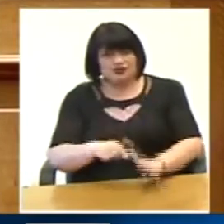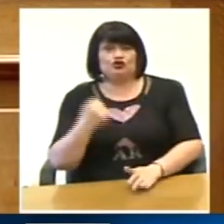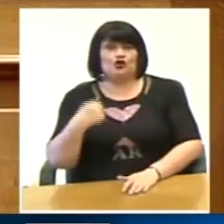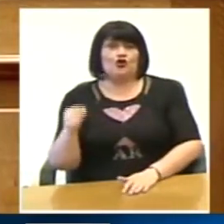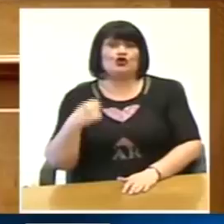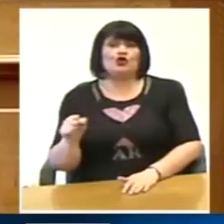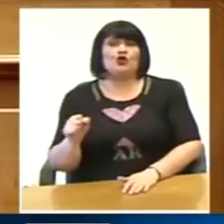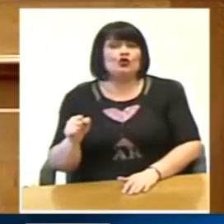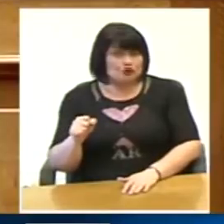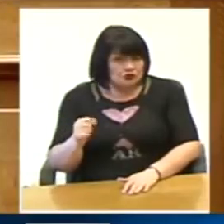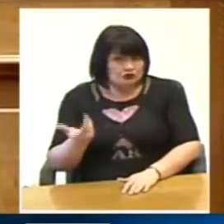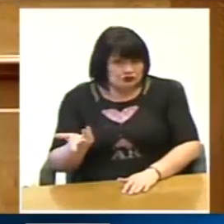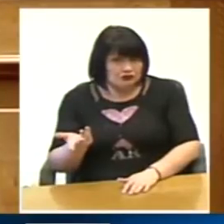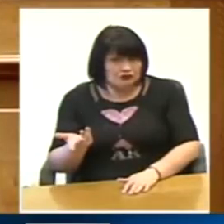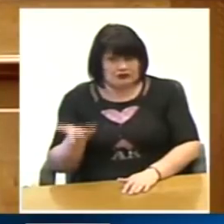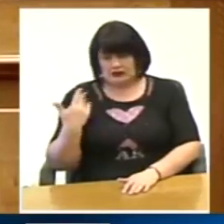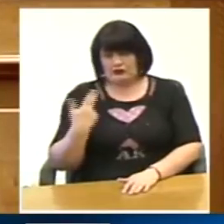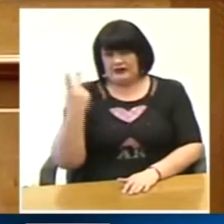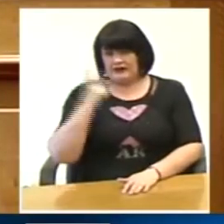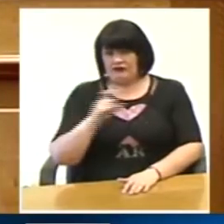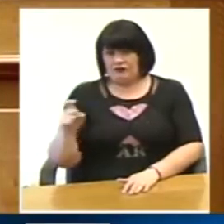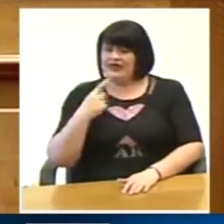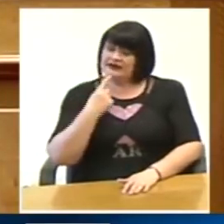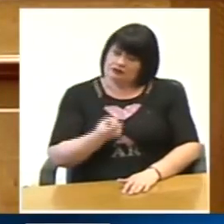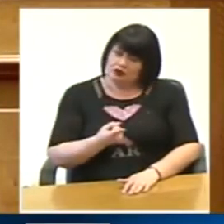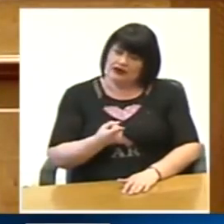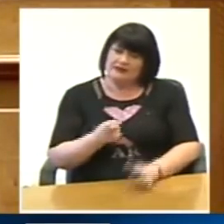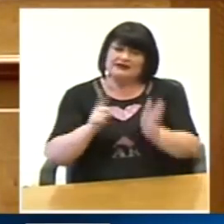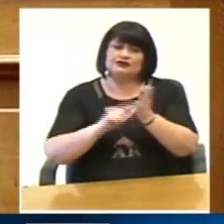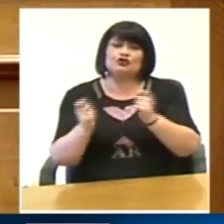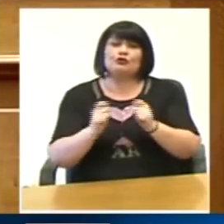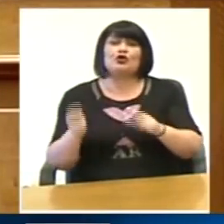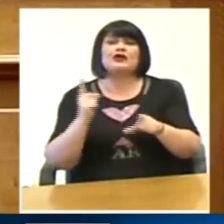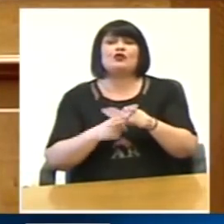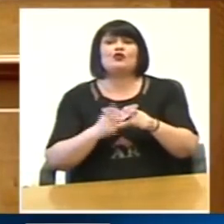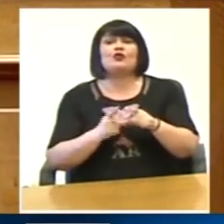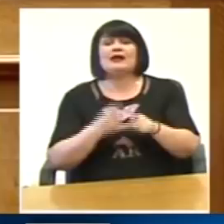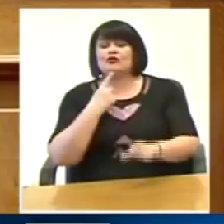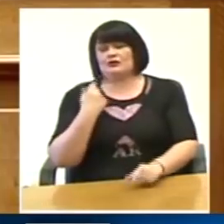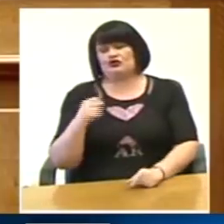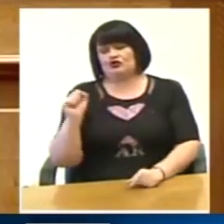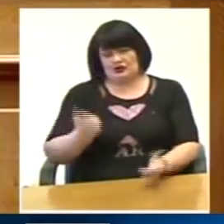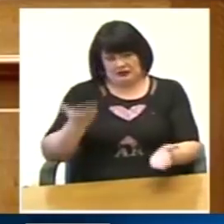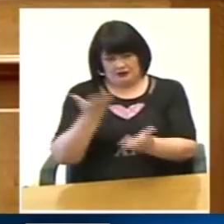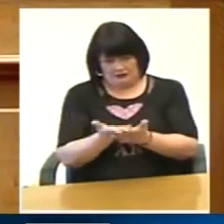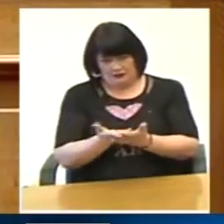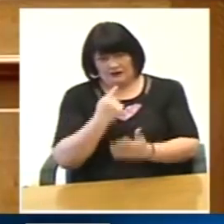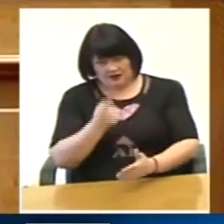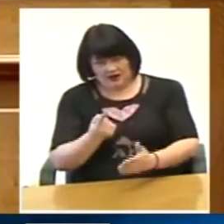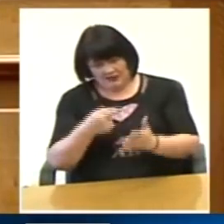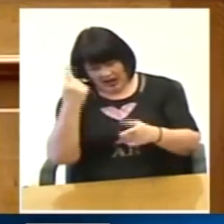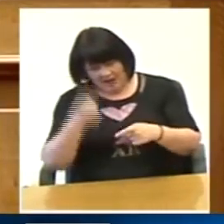την οποία δώσατε πριν από 15 μέρες, στις 15 του Μαΐου, στην τροπολογία του ΚΚΕ, που προέβλεπε ακριβώς απλά και